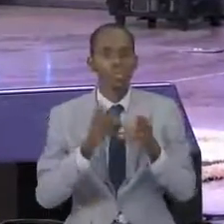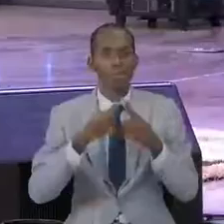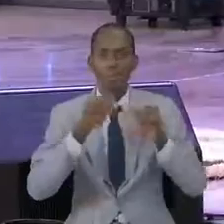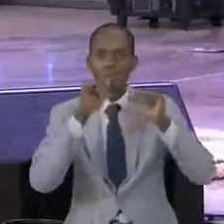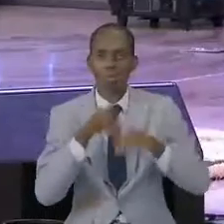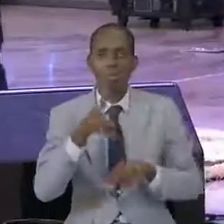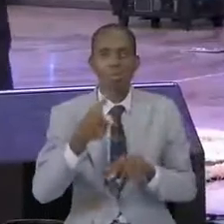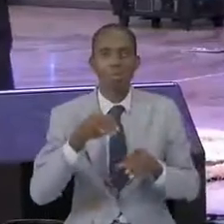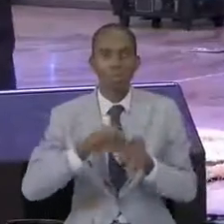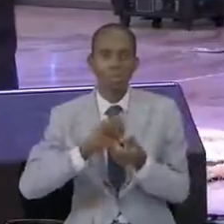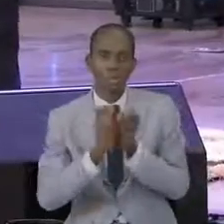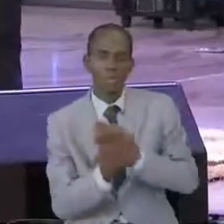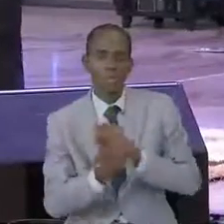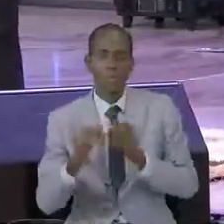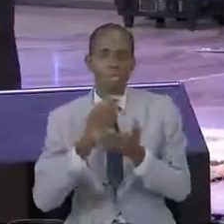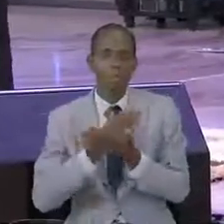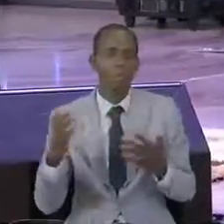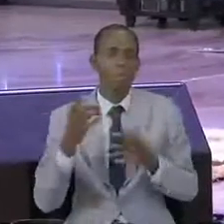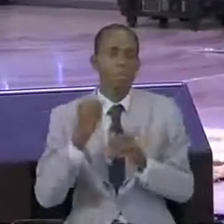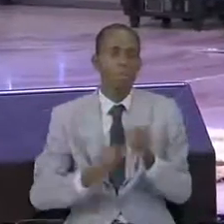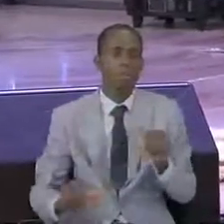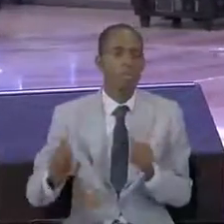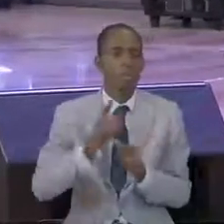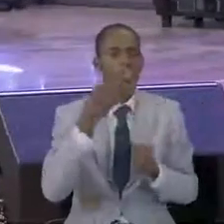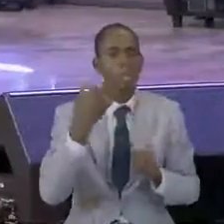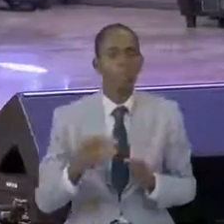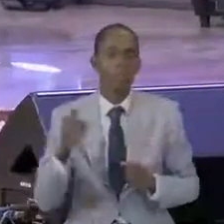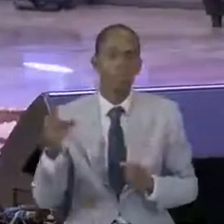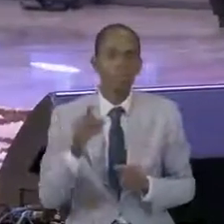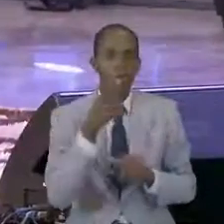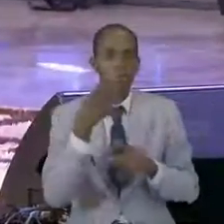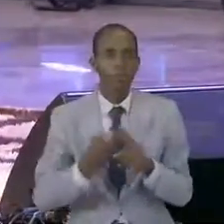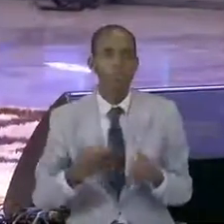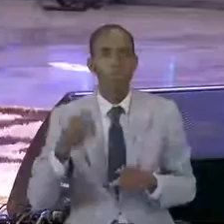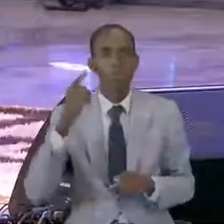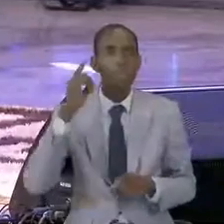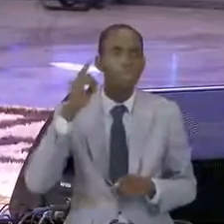vous bénir en détournant chacun de vous de ces unités